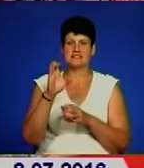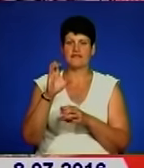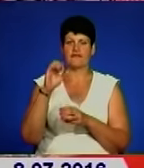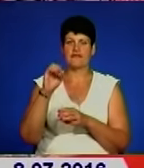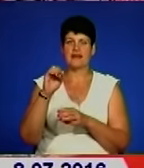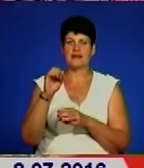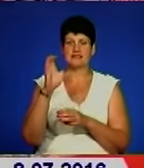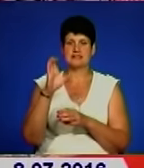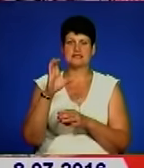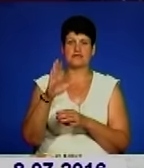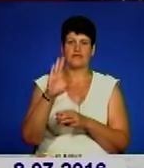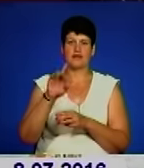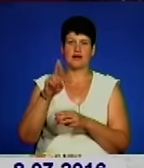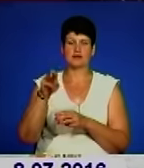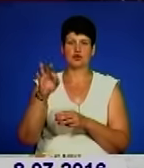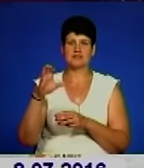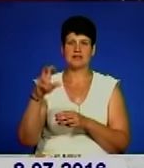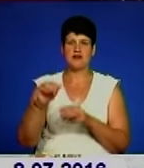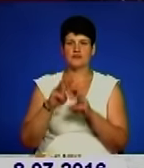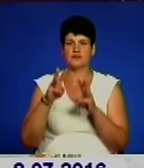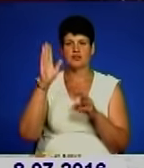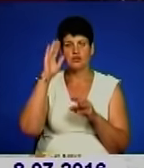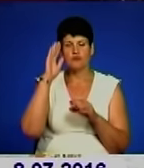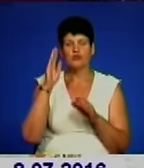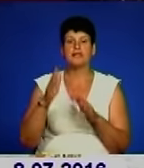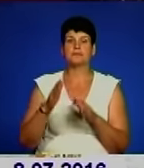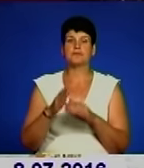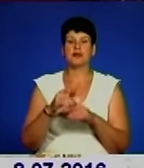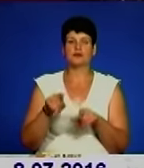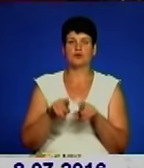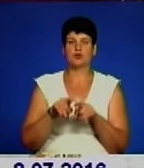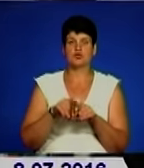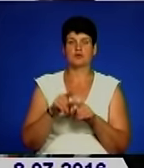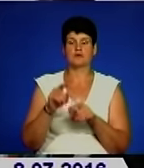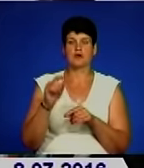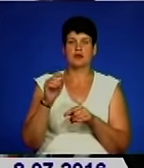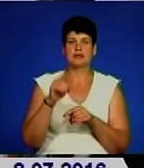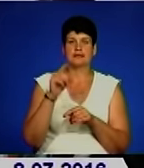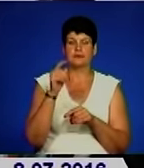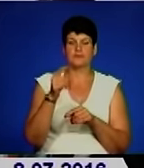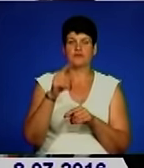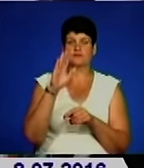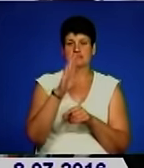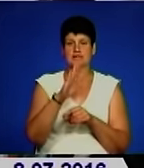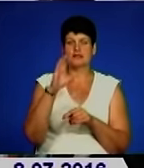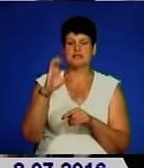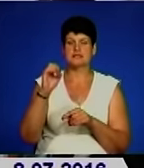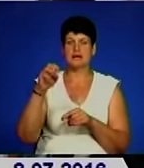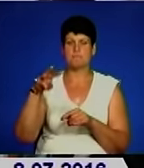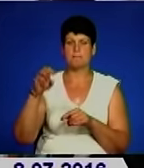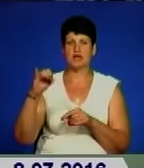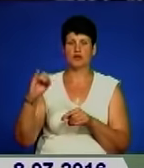релігійної атрибутики. Під час прес-конференції архієпископ і митрополит Тернопільсько-Зборівський Василій Семенюк